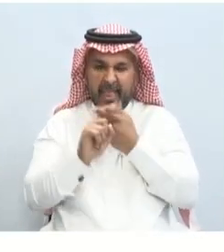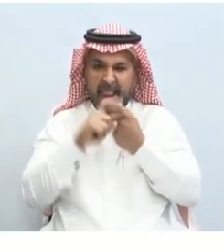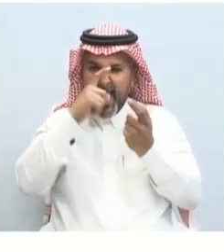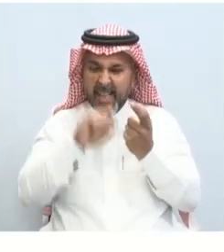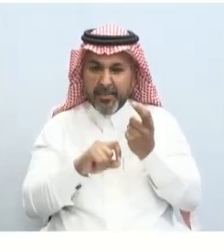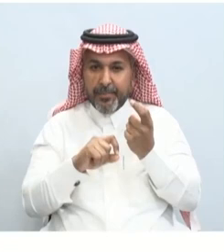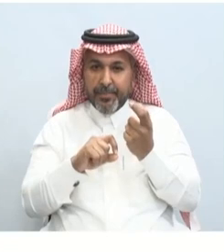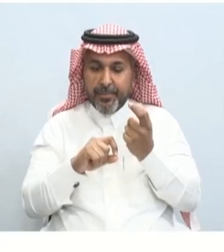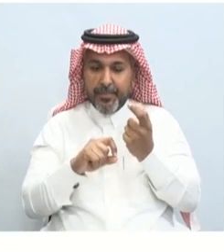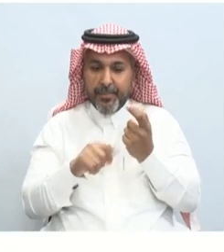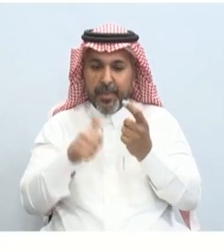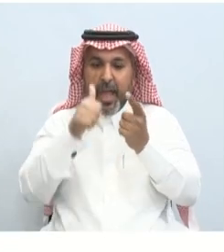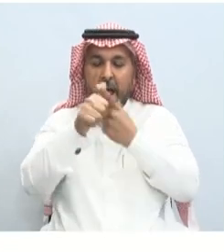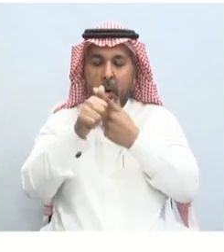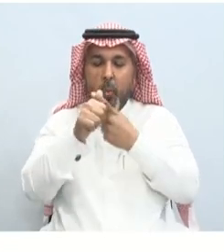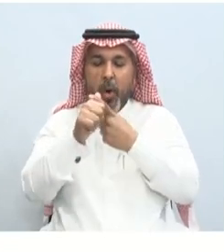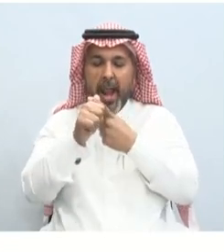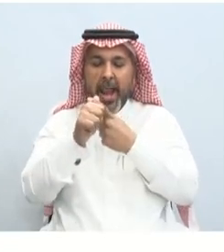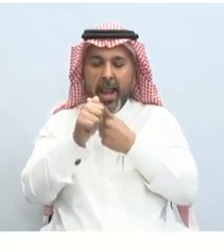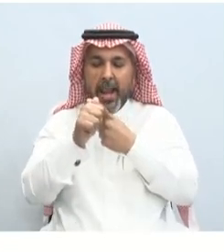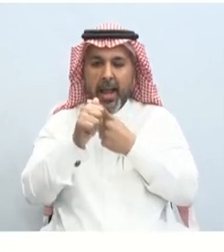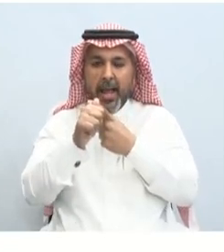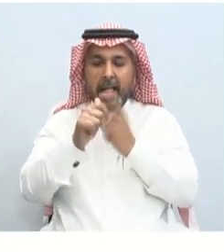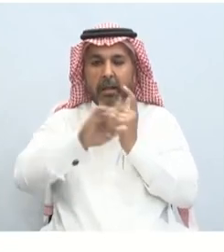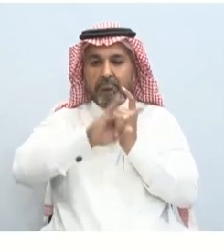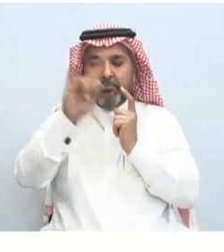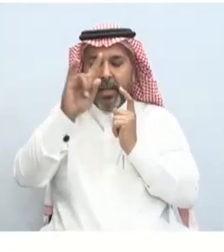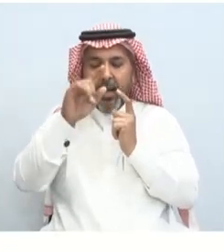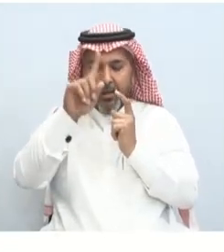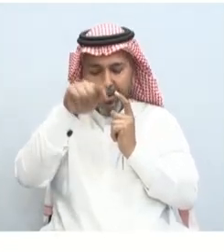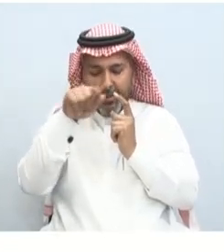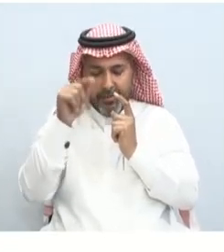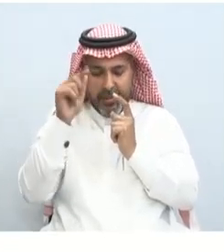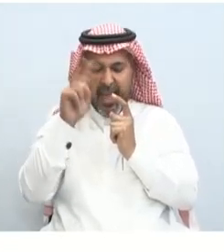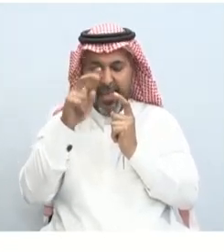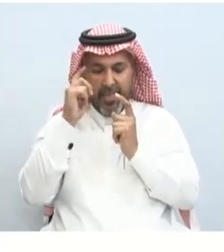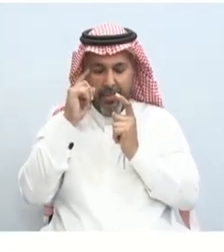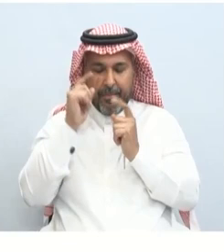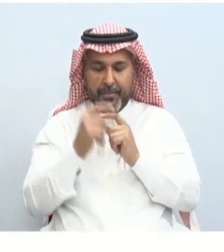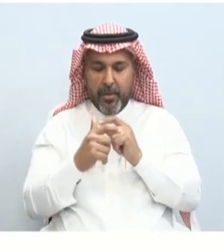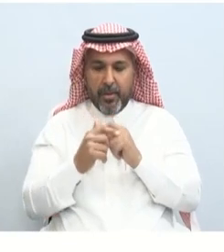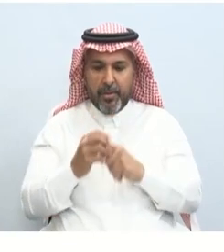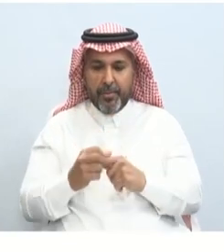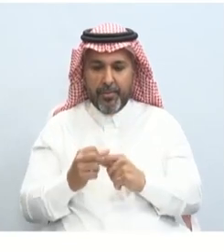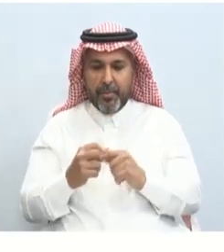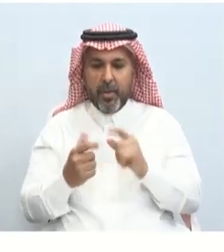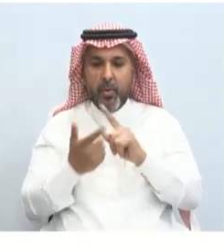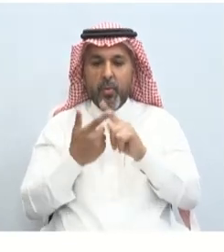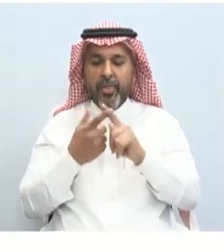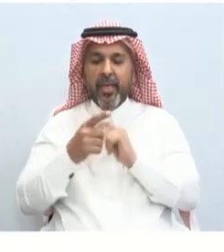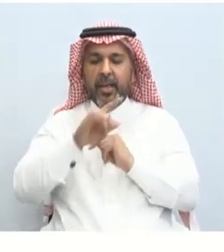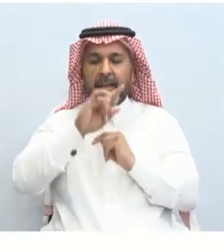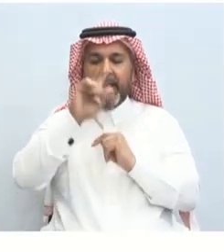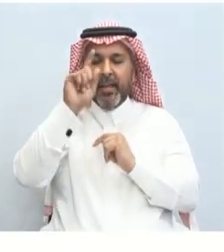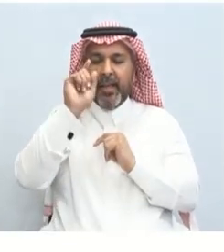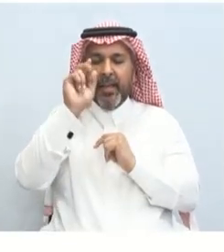المقدمه الاولى والثانيه غير صحيحه او غير صادقه اما النتيجه بطبع